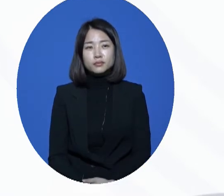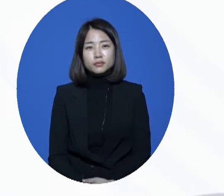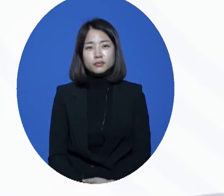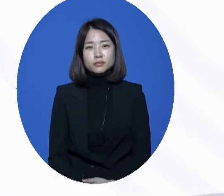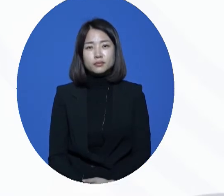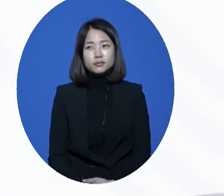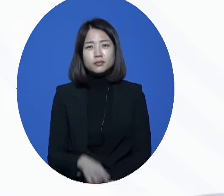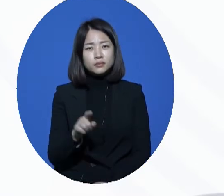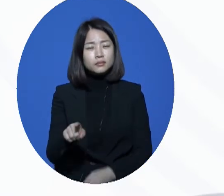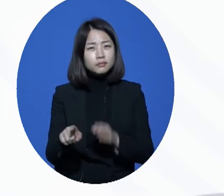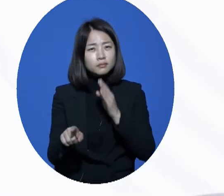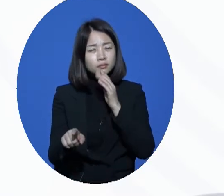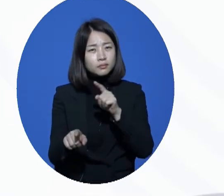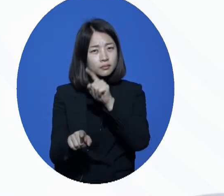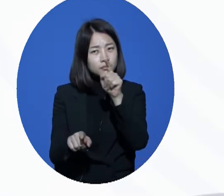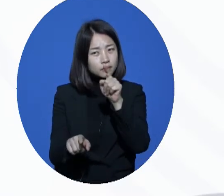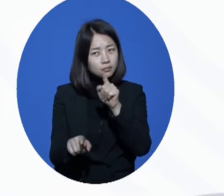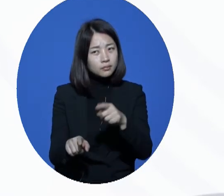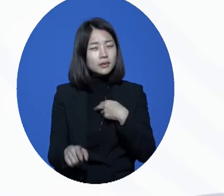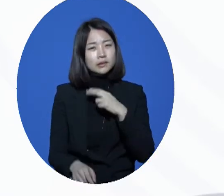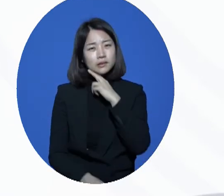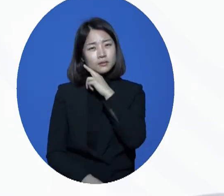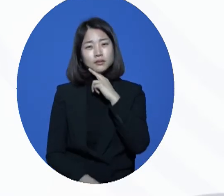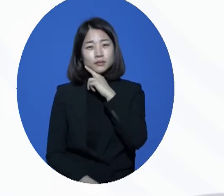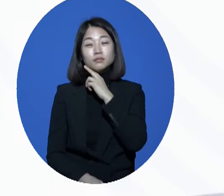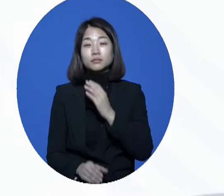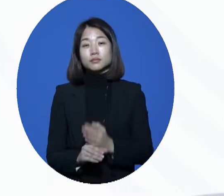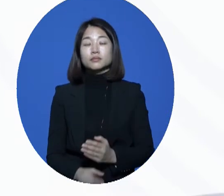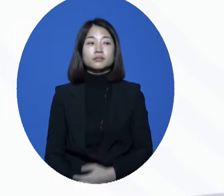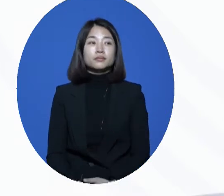용인될 수 있는 건가라는 의문을 저는 갖고 있기도 합니다.